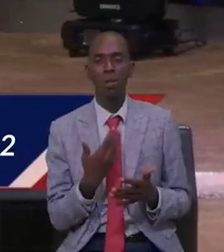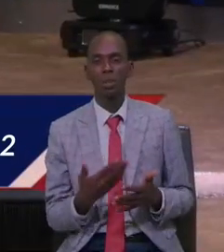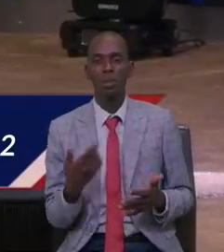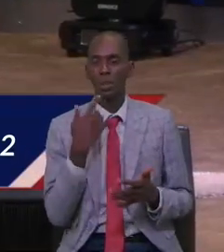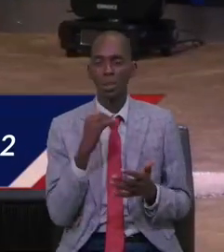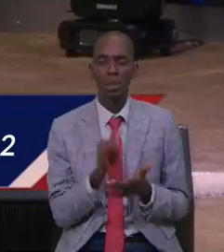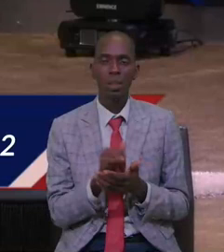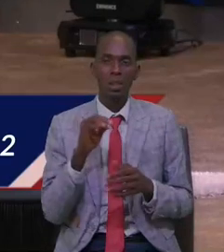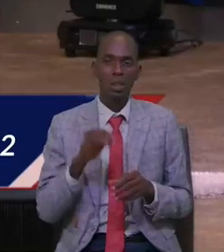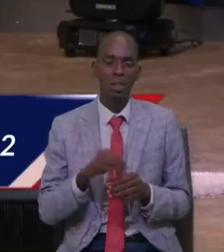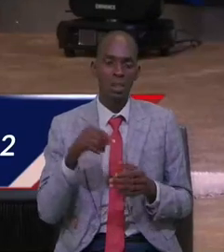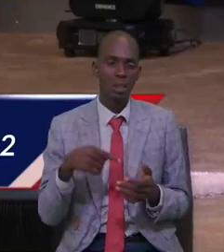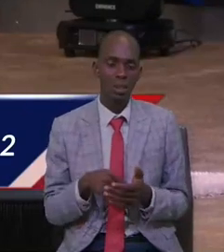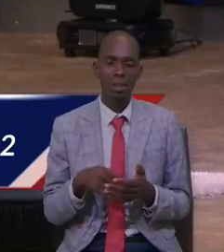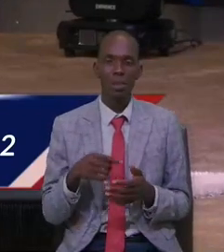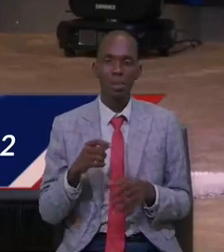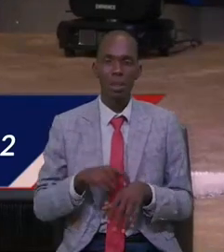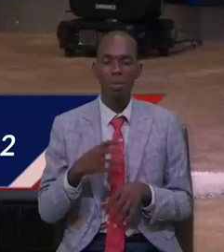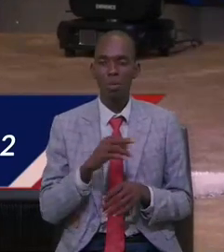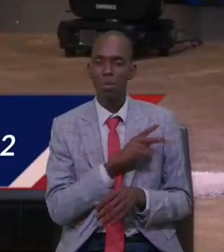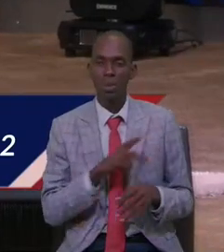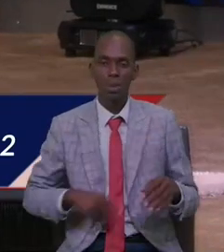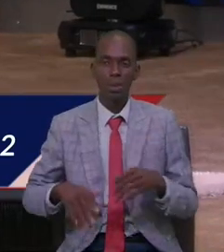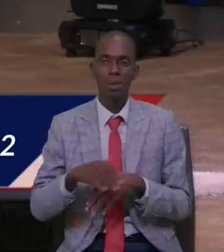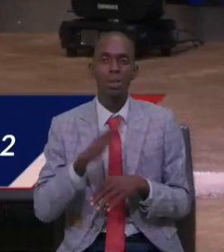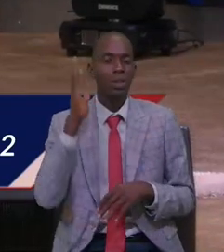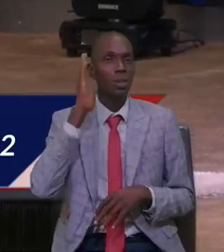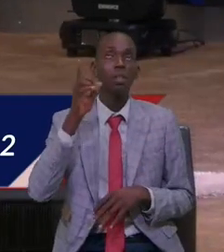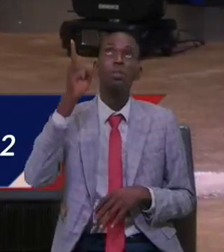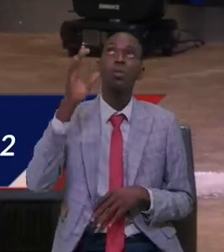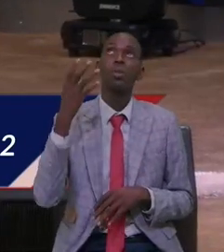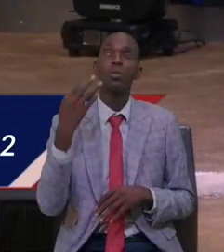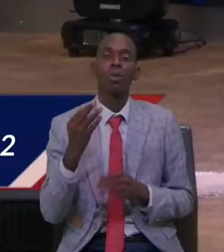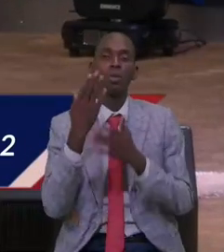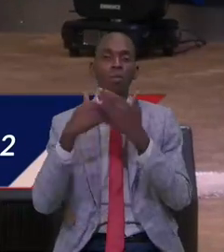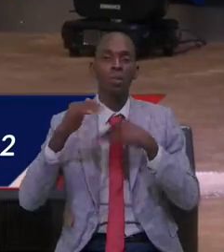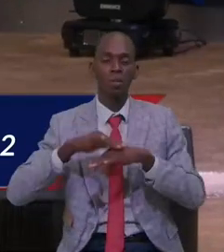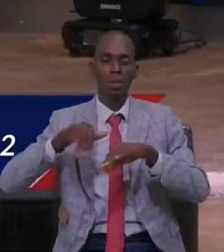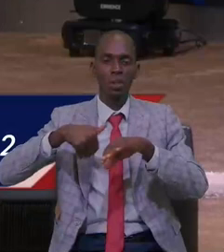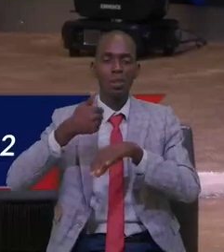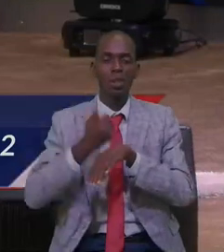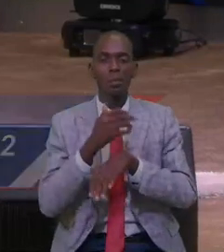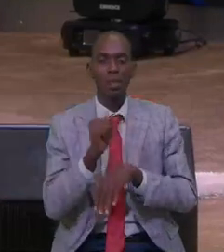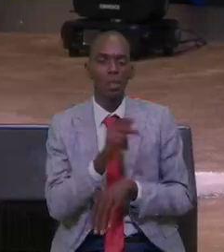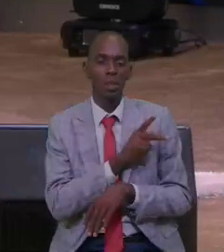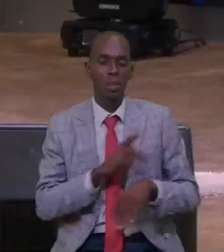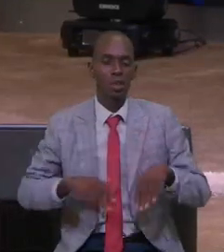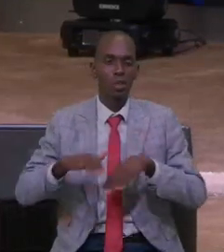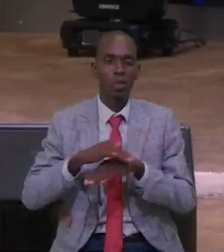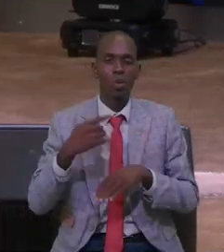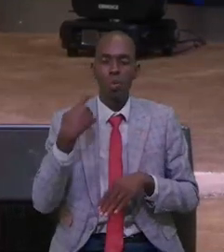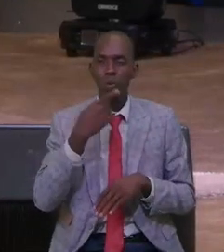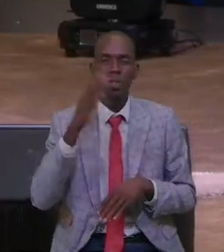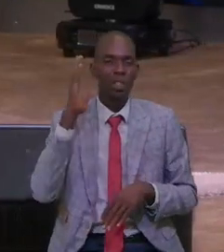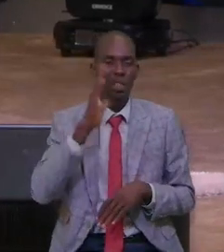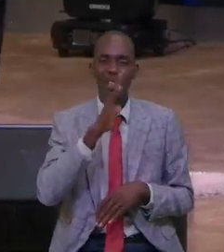le temps de ses rois, le Dieu des cieux suscitera un royaume qui ne sera jamais détruit